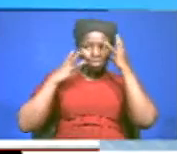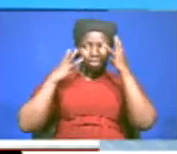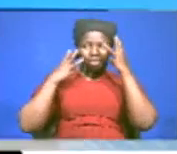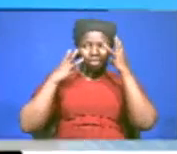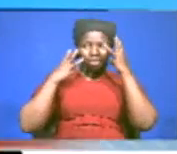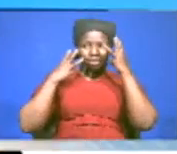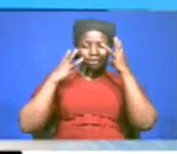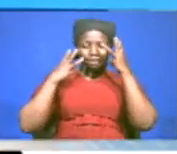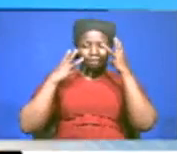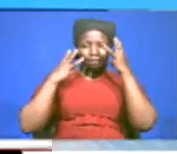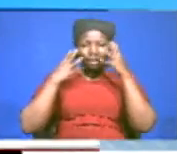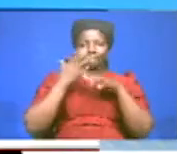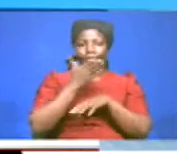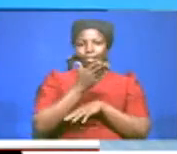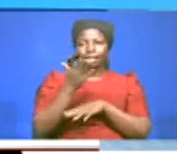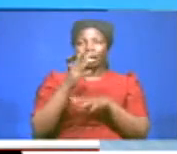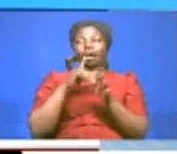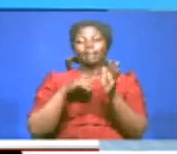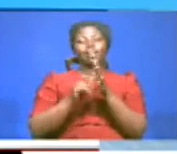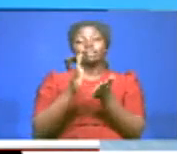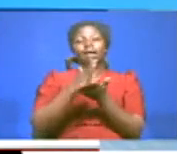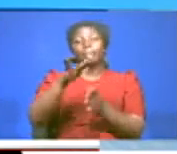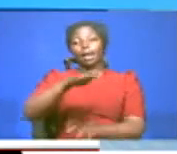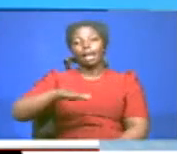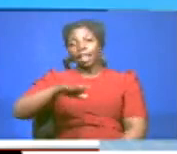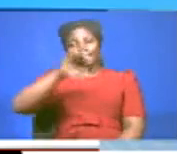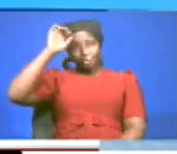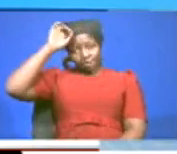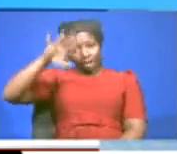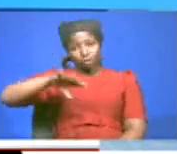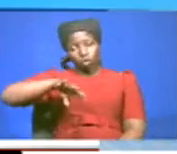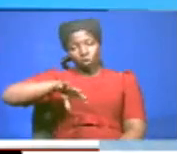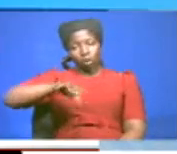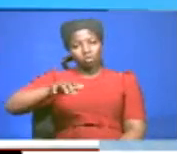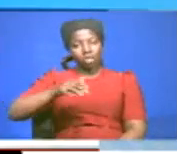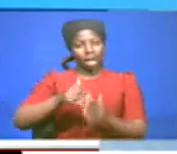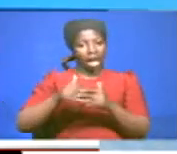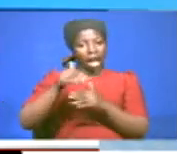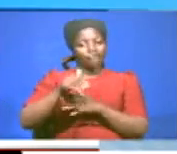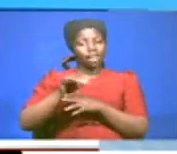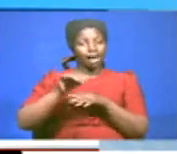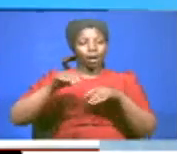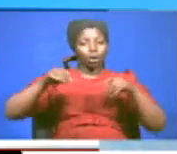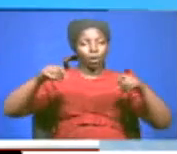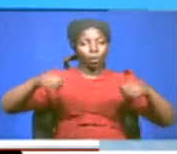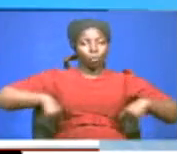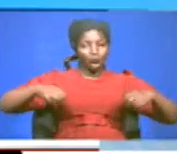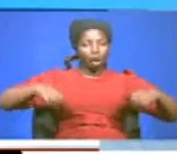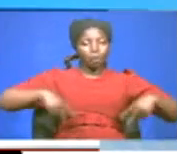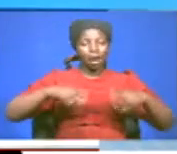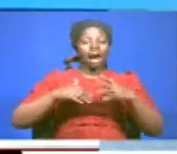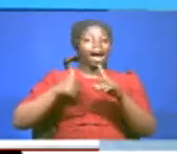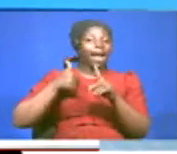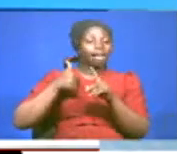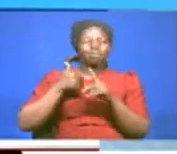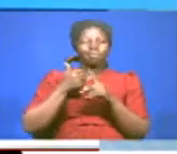Wasiwasi umetanda katika baadhi ya maeneo ya kaunti ya Kiambu baada ya viwavi jeshi kuvamia mimea. Wakulima katika kijiji cha